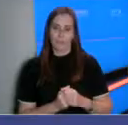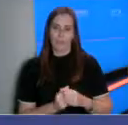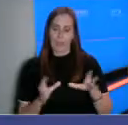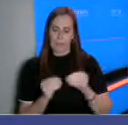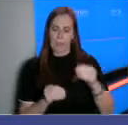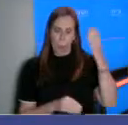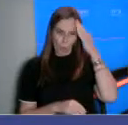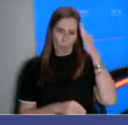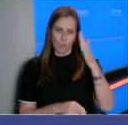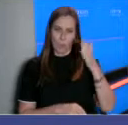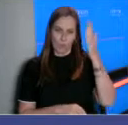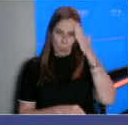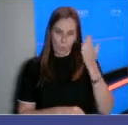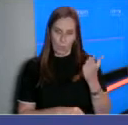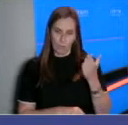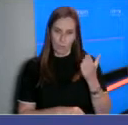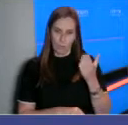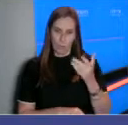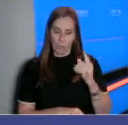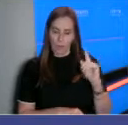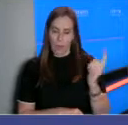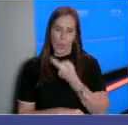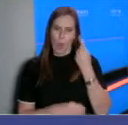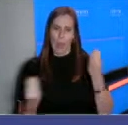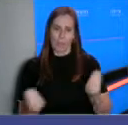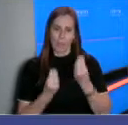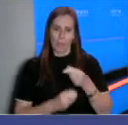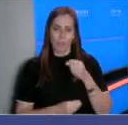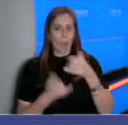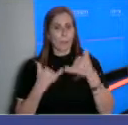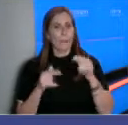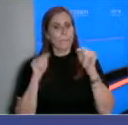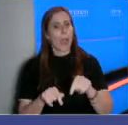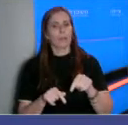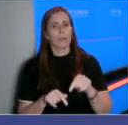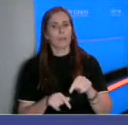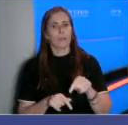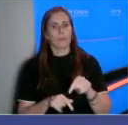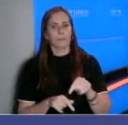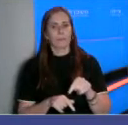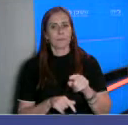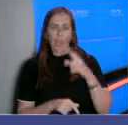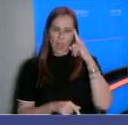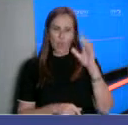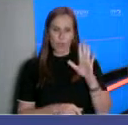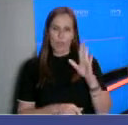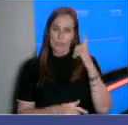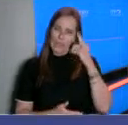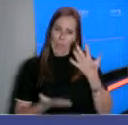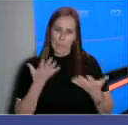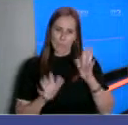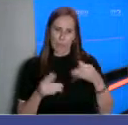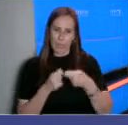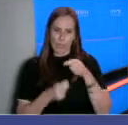עם מודעות שהיא מודעות רוחבית לכל העניין, והפעם באת אלינו, כאילו, את יודעת, התלבטתי